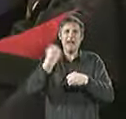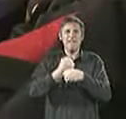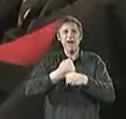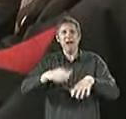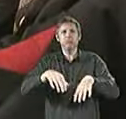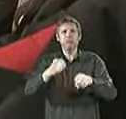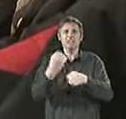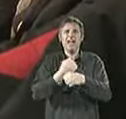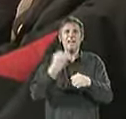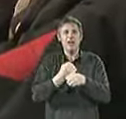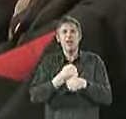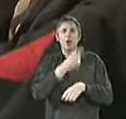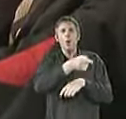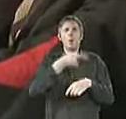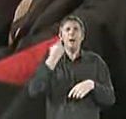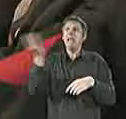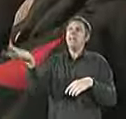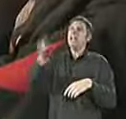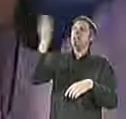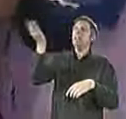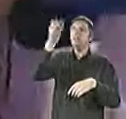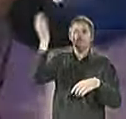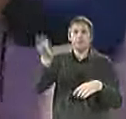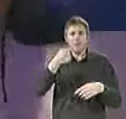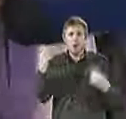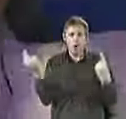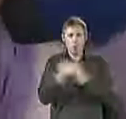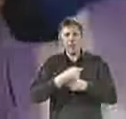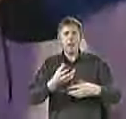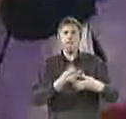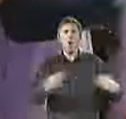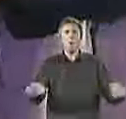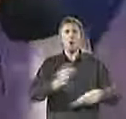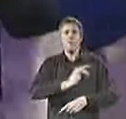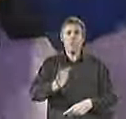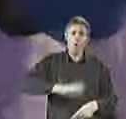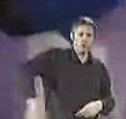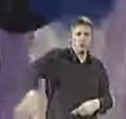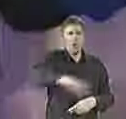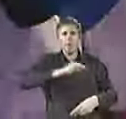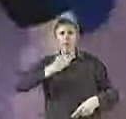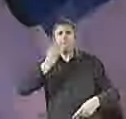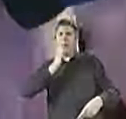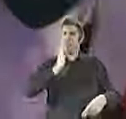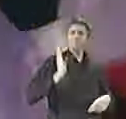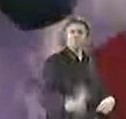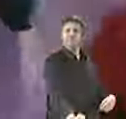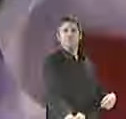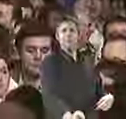à des castes. Moi, je veux parler au peuple de France.